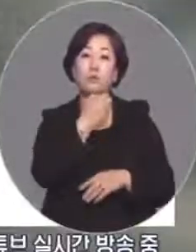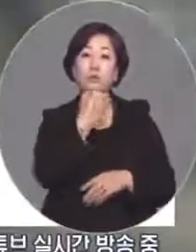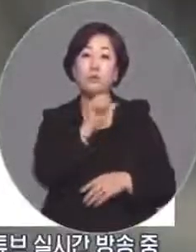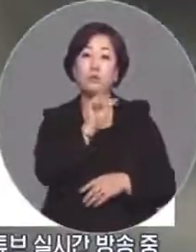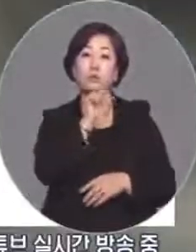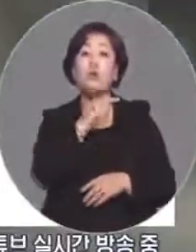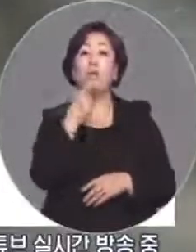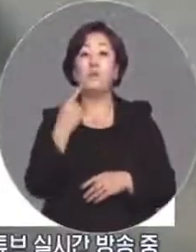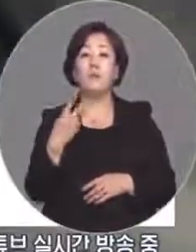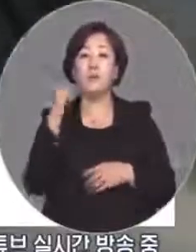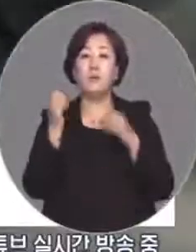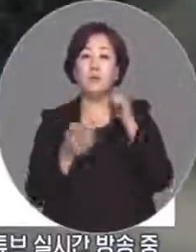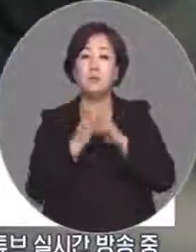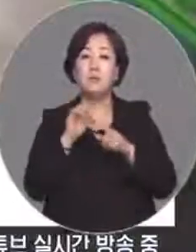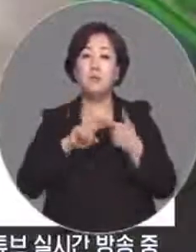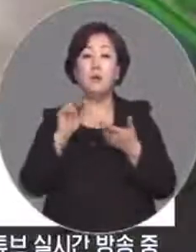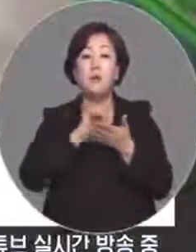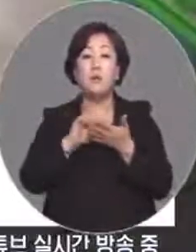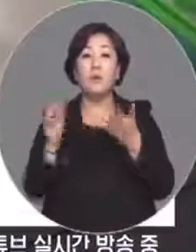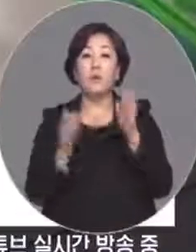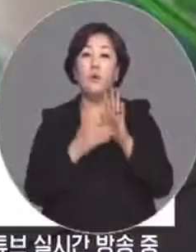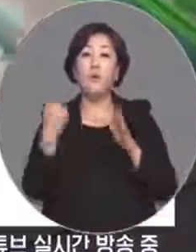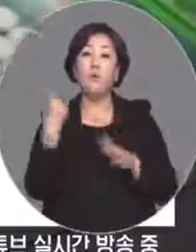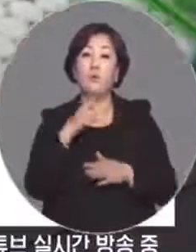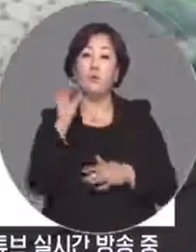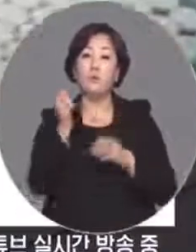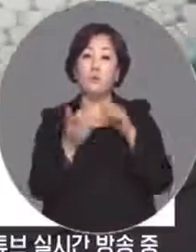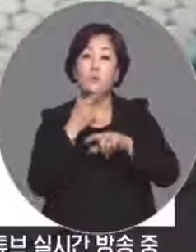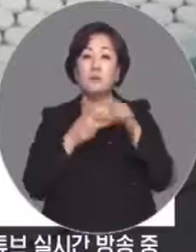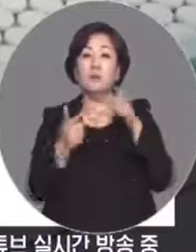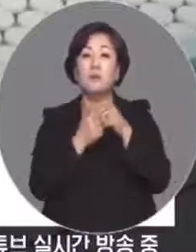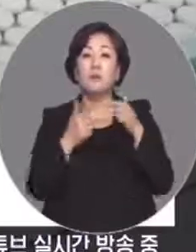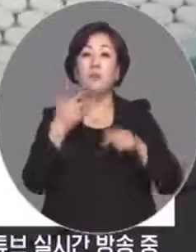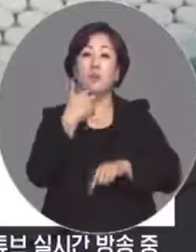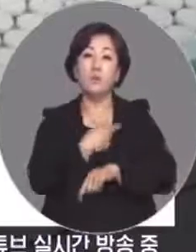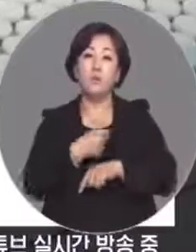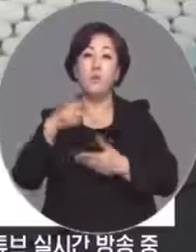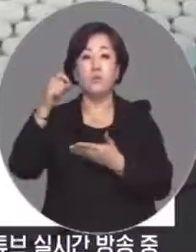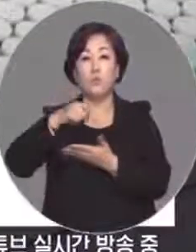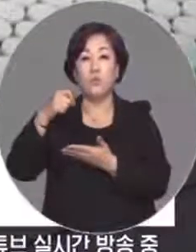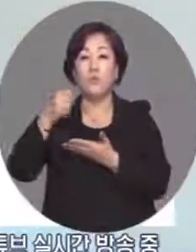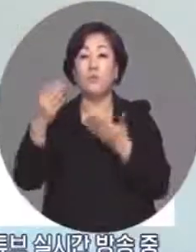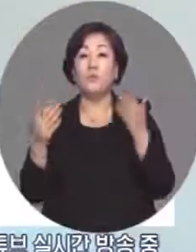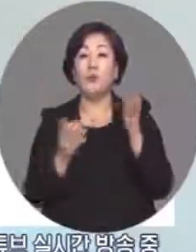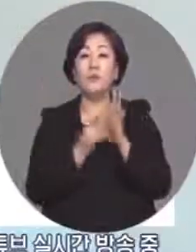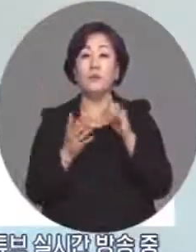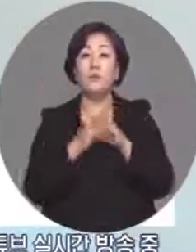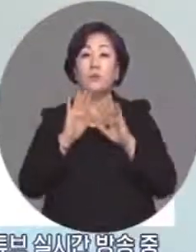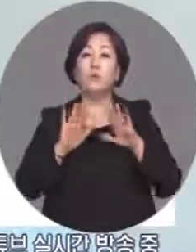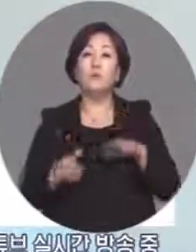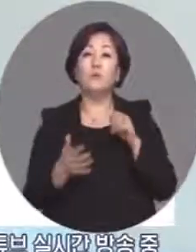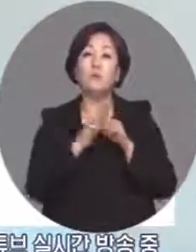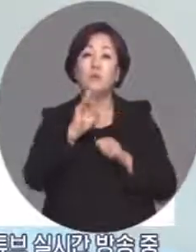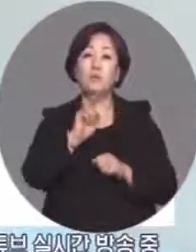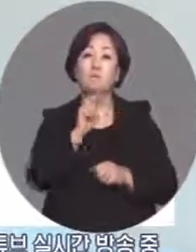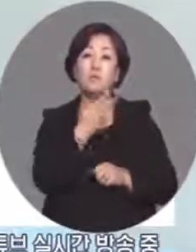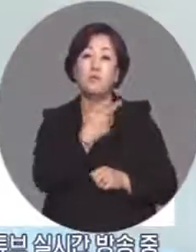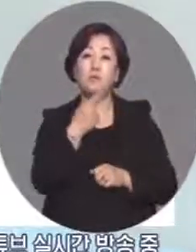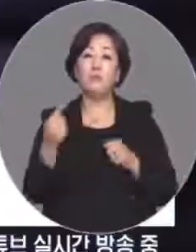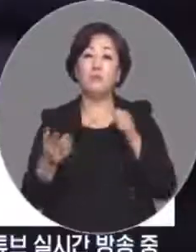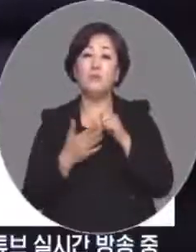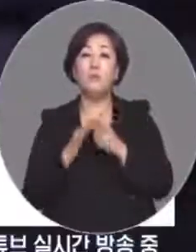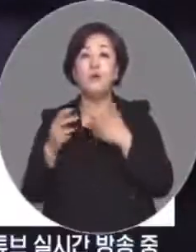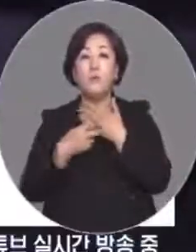92.5%인 5,512명에게 접종 동의서를 받았습니다. 또 오는 27일부터 울산대병원